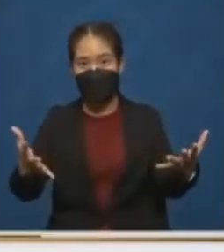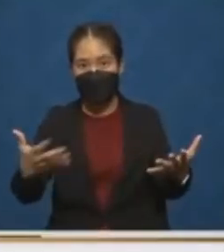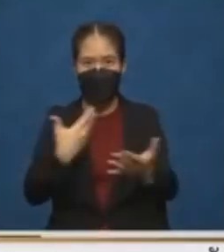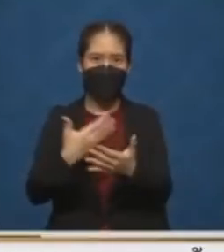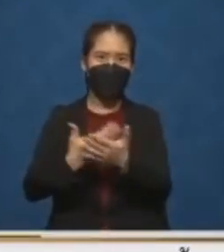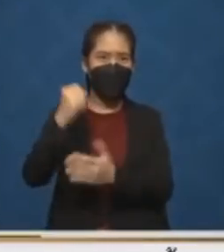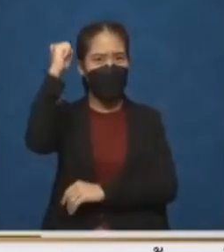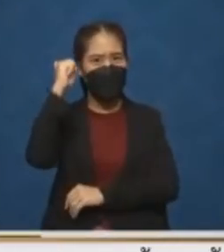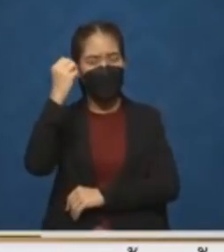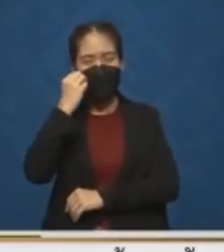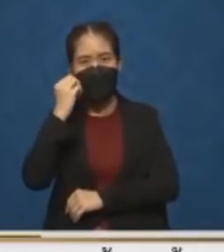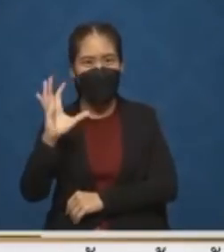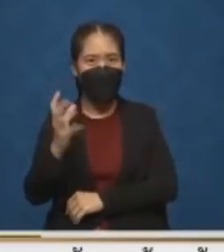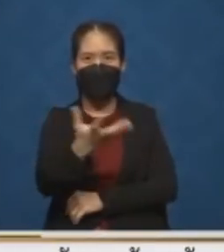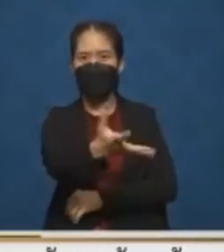บ้านหลายชีวิต